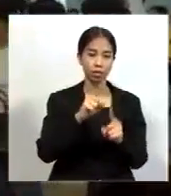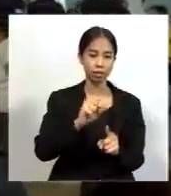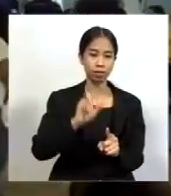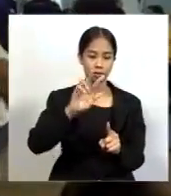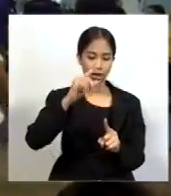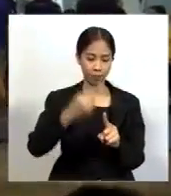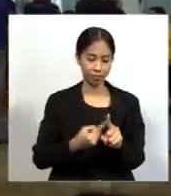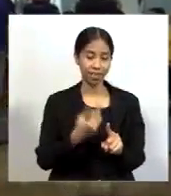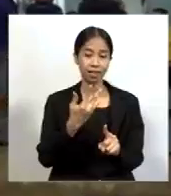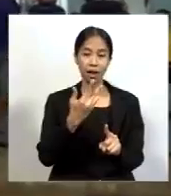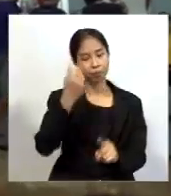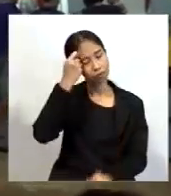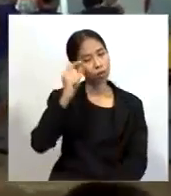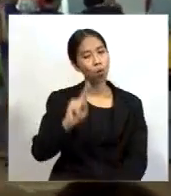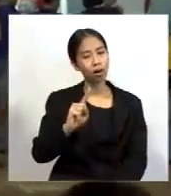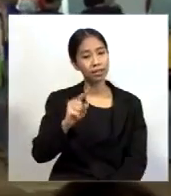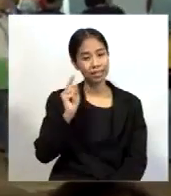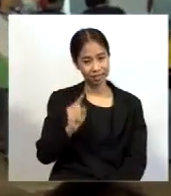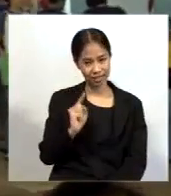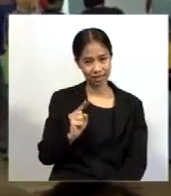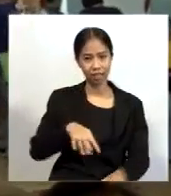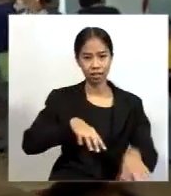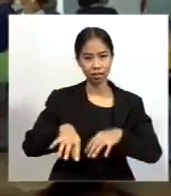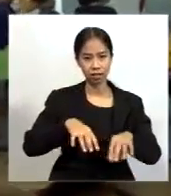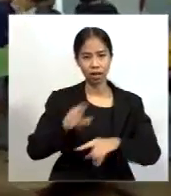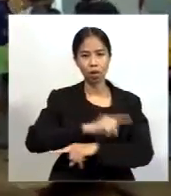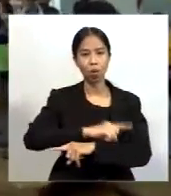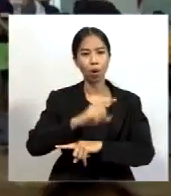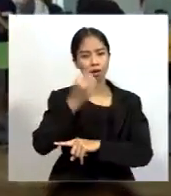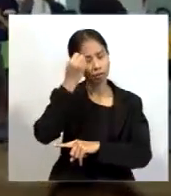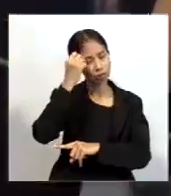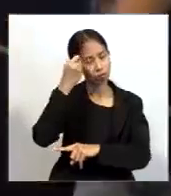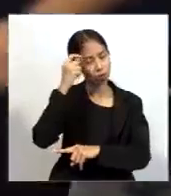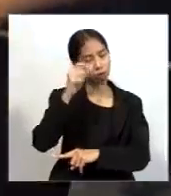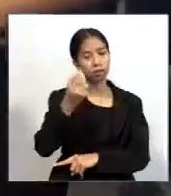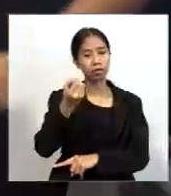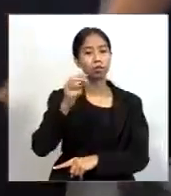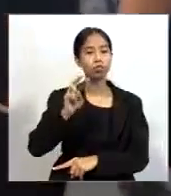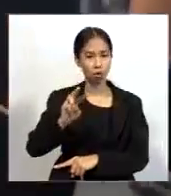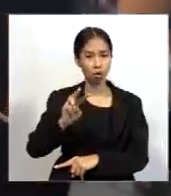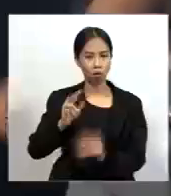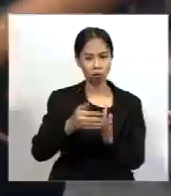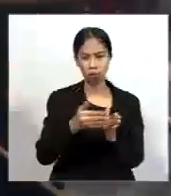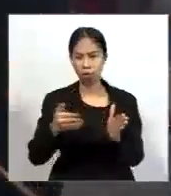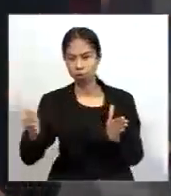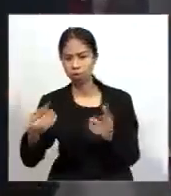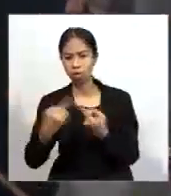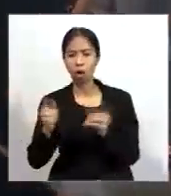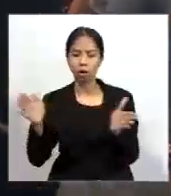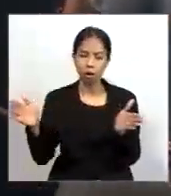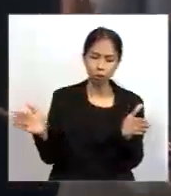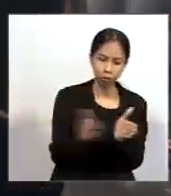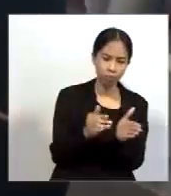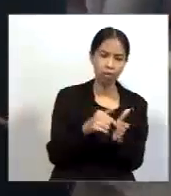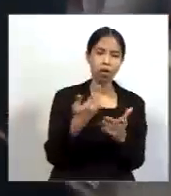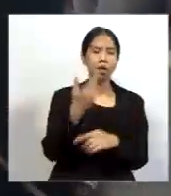าคมเพียงวันเดียวนะครับจากกำหนดการจัดงาน12วัน12คืนยาวเลยอ่ะแต่ว่าเหลือเพียงแค่วันเดียวเอ